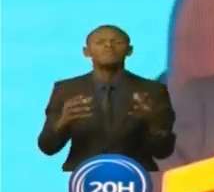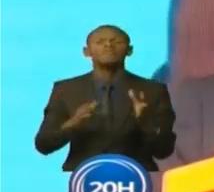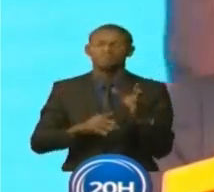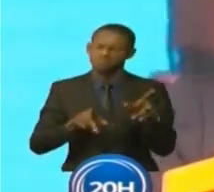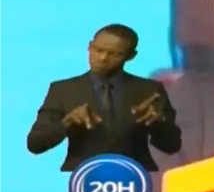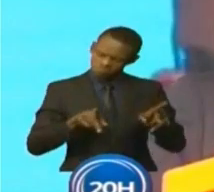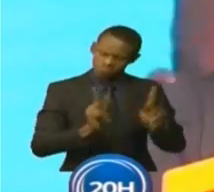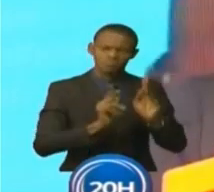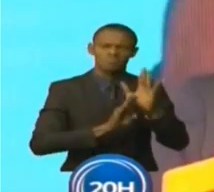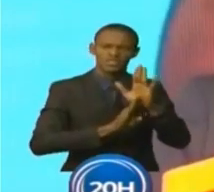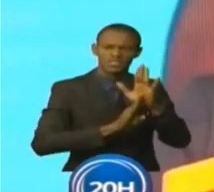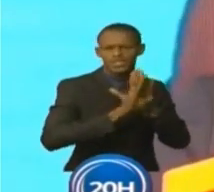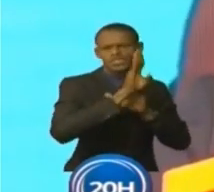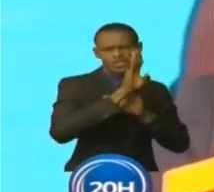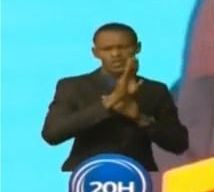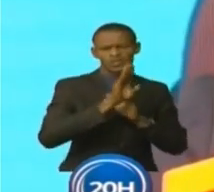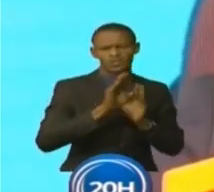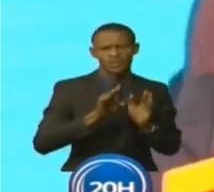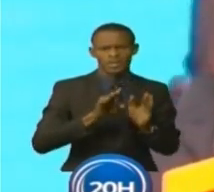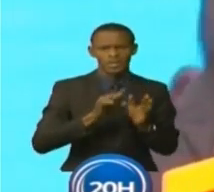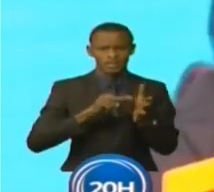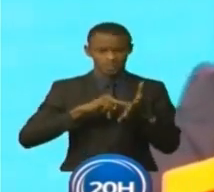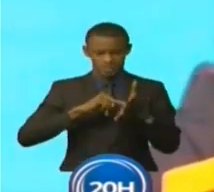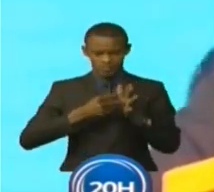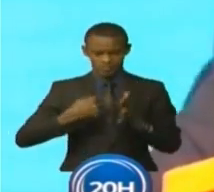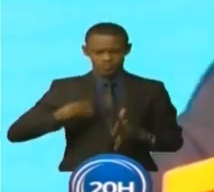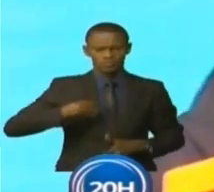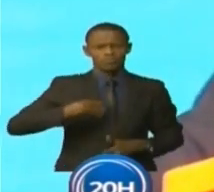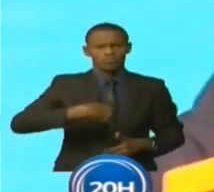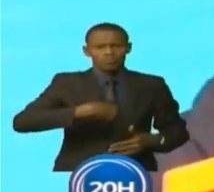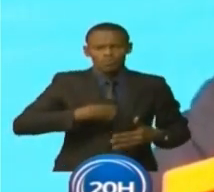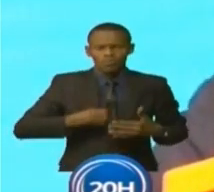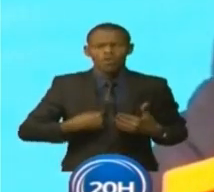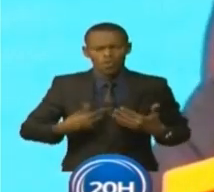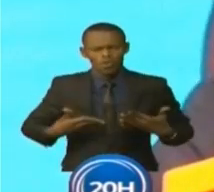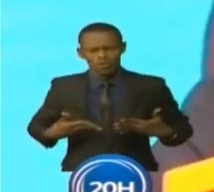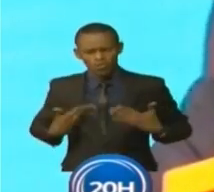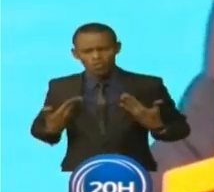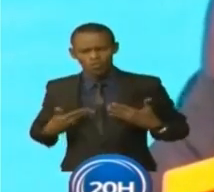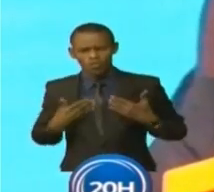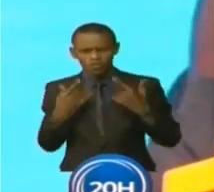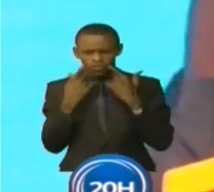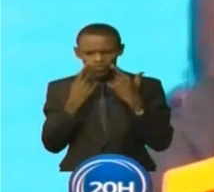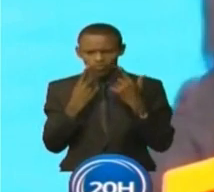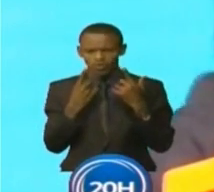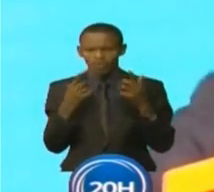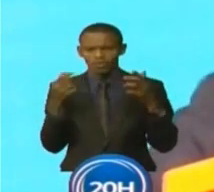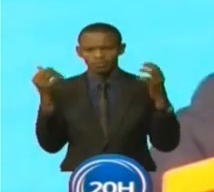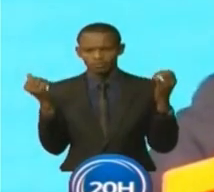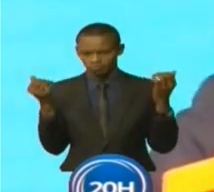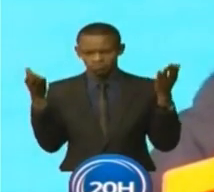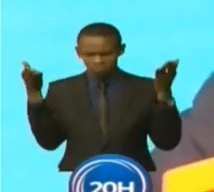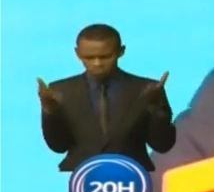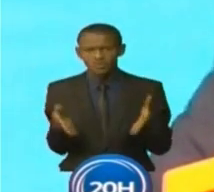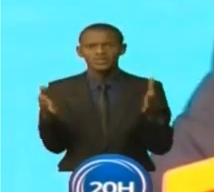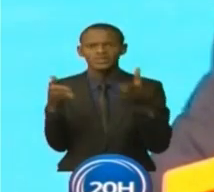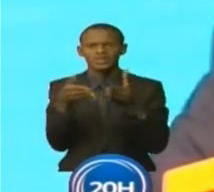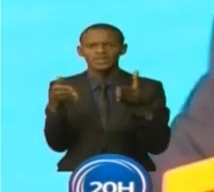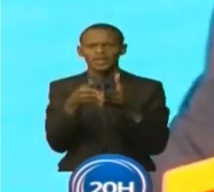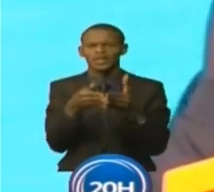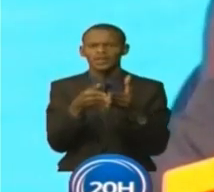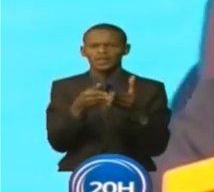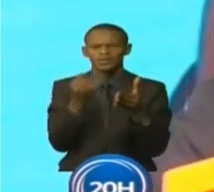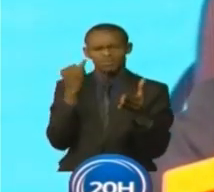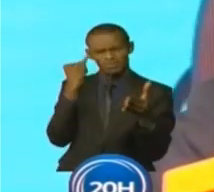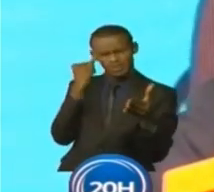voir se matérialiser au fur et à mesure la vision du chef de l'État. Son Excellence